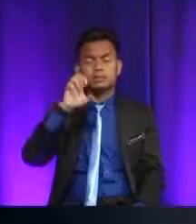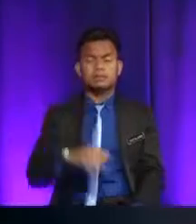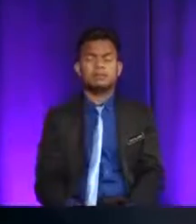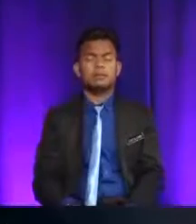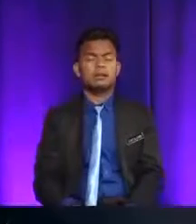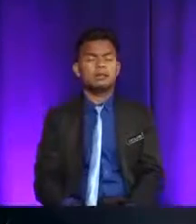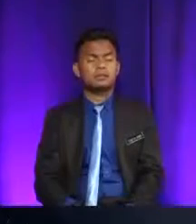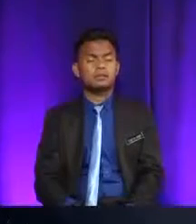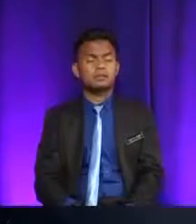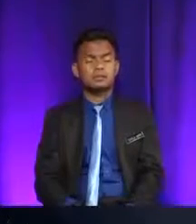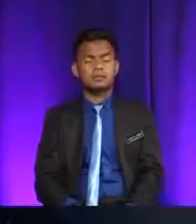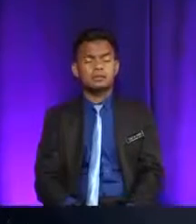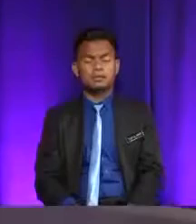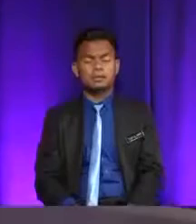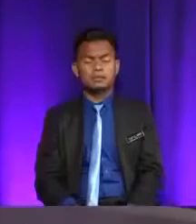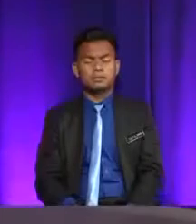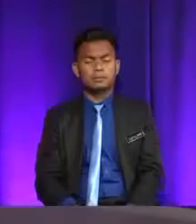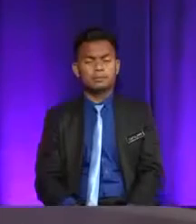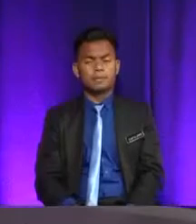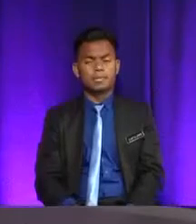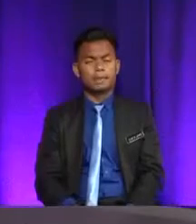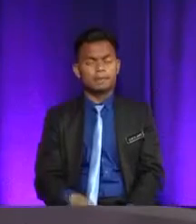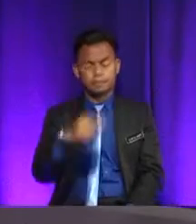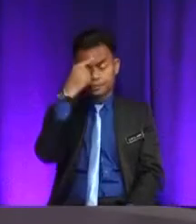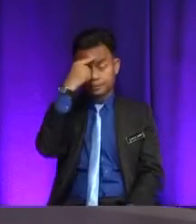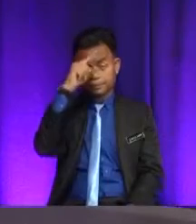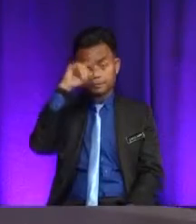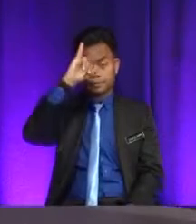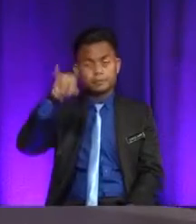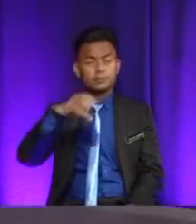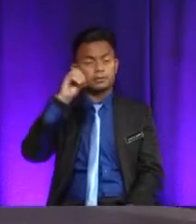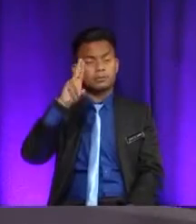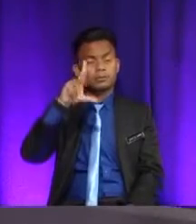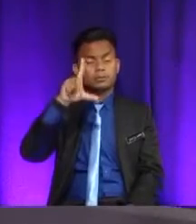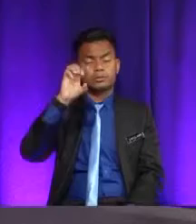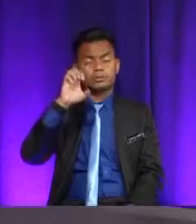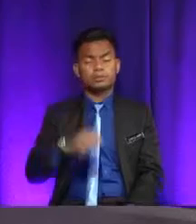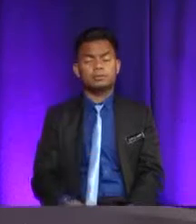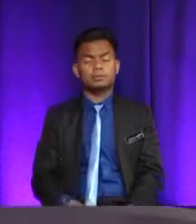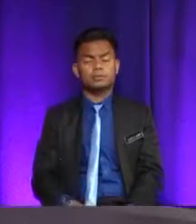sebab Yuni untuk kerja ataupun tenaga adalah